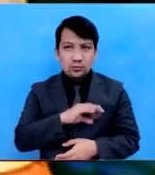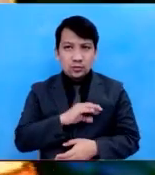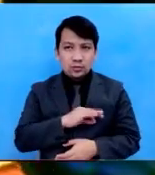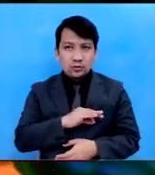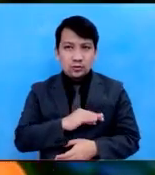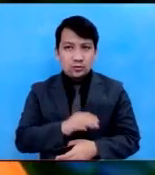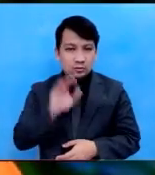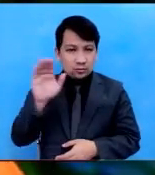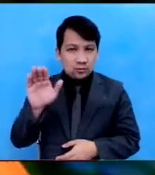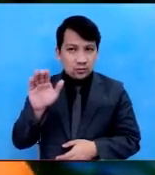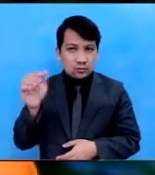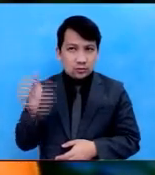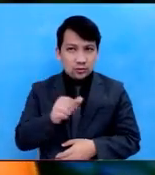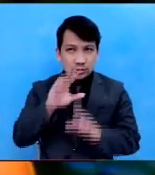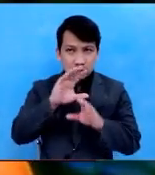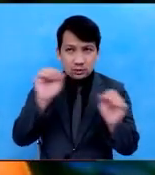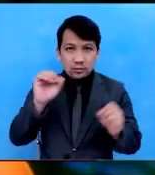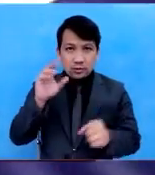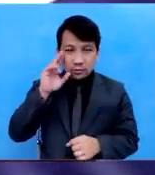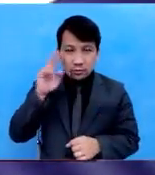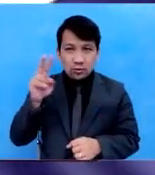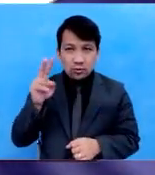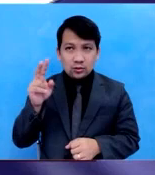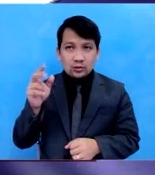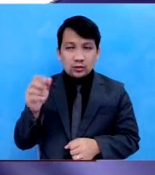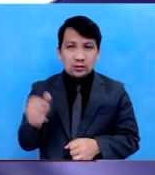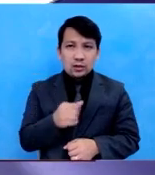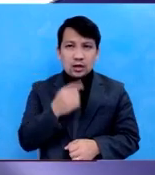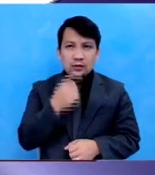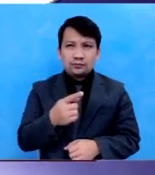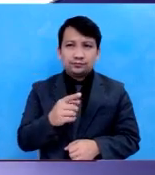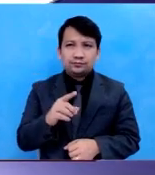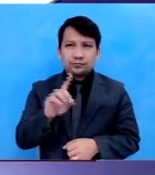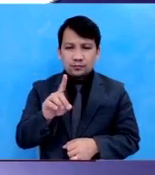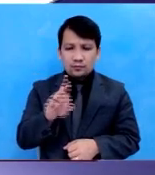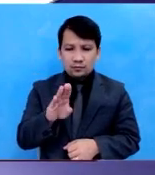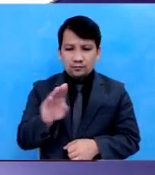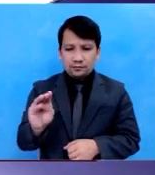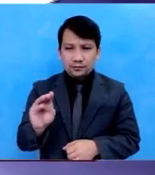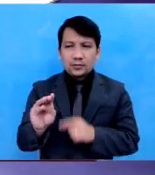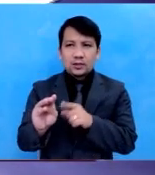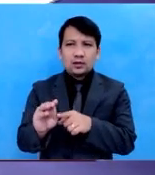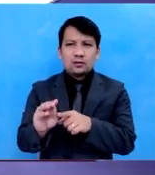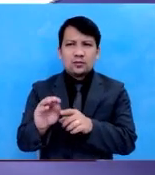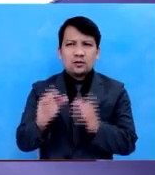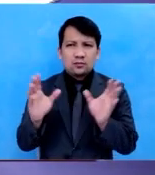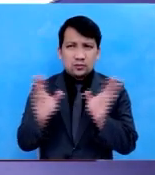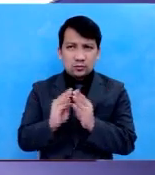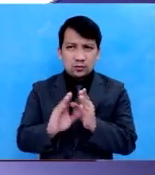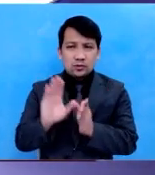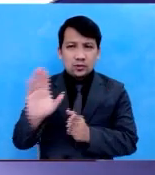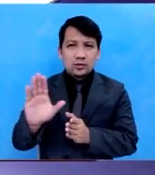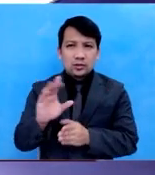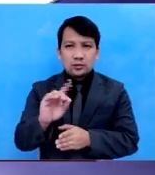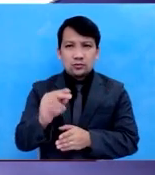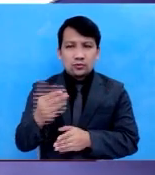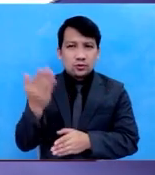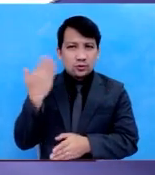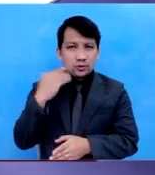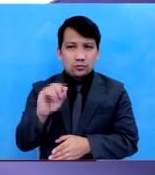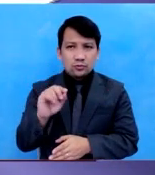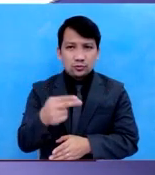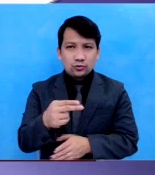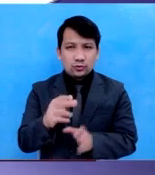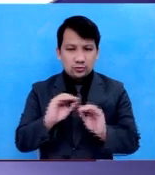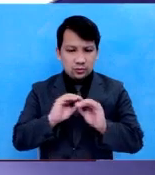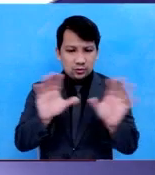raw mamagitan si Pangulong Bongbong Marcos rito. Sabi ng Department of Budget and Management, nakipagpulong na sila sa DOH noong Webes para linawin